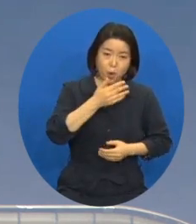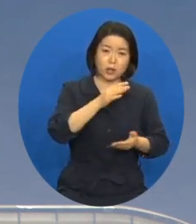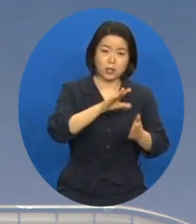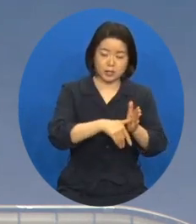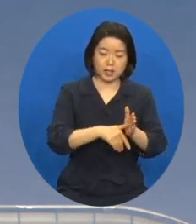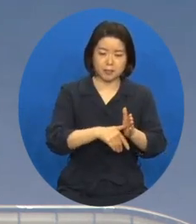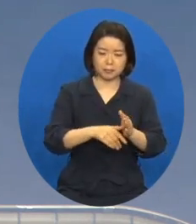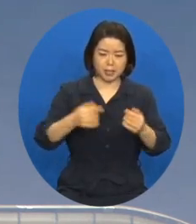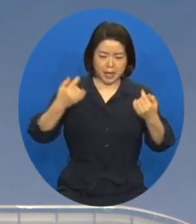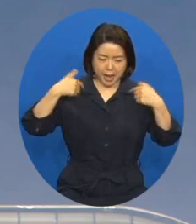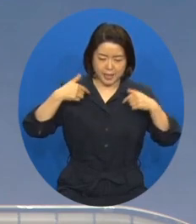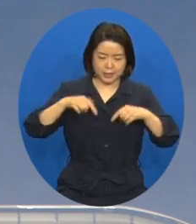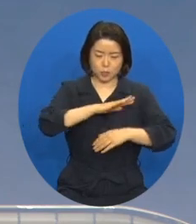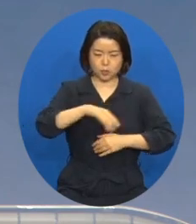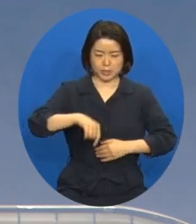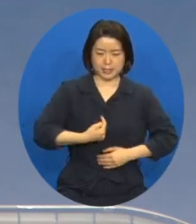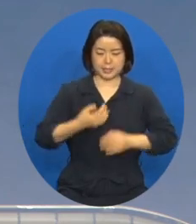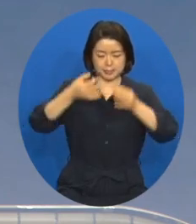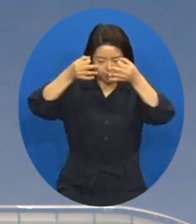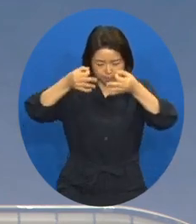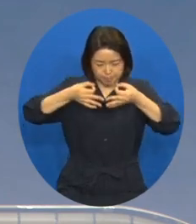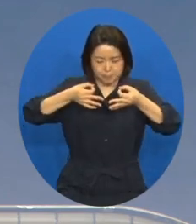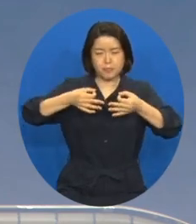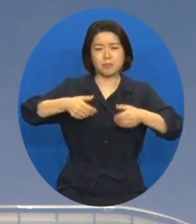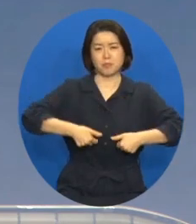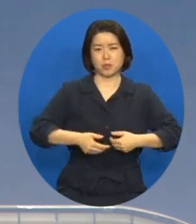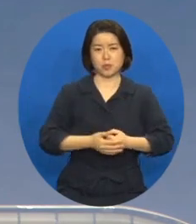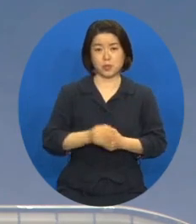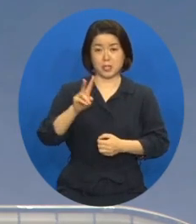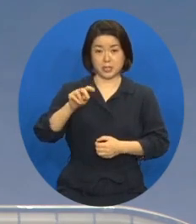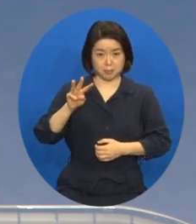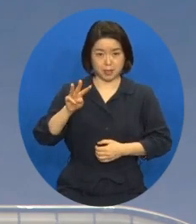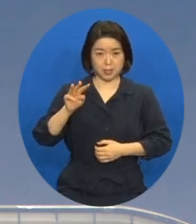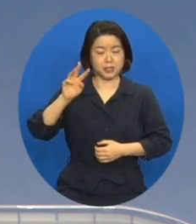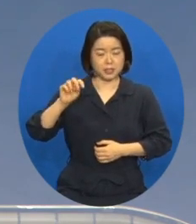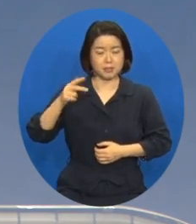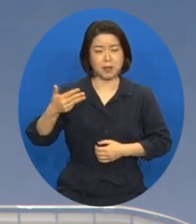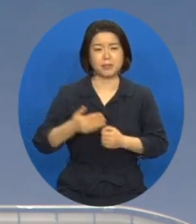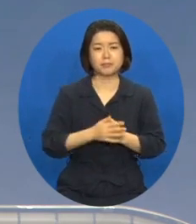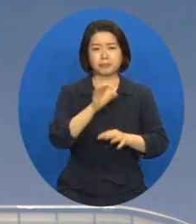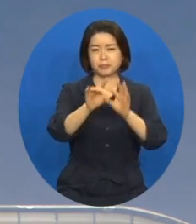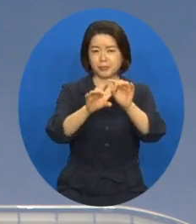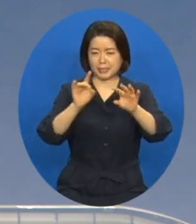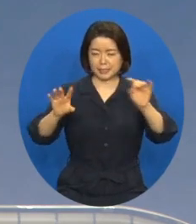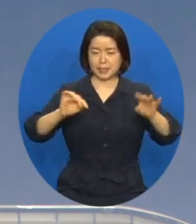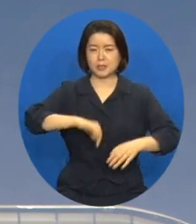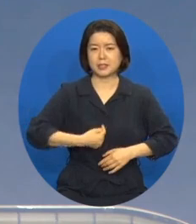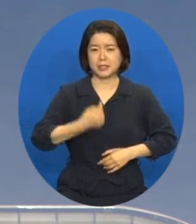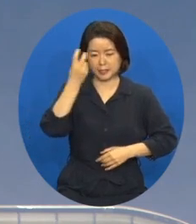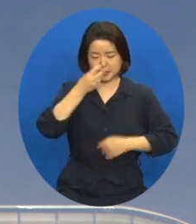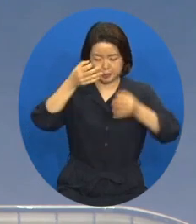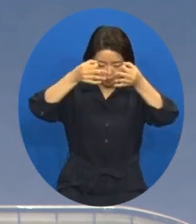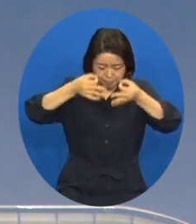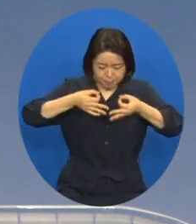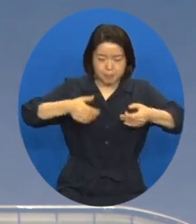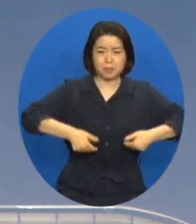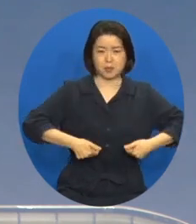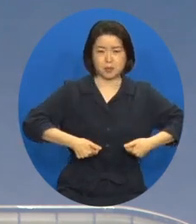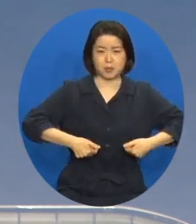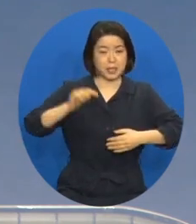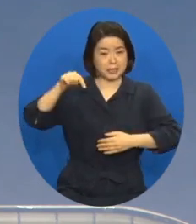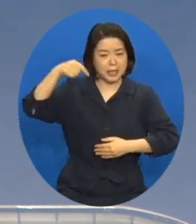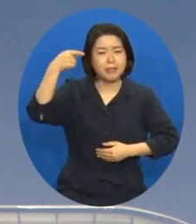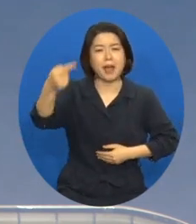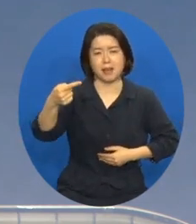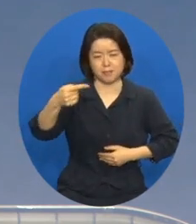자신을 살펴야 한다고 말씀하셨습니다. 28절에 그러니 각 사람은 자기를 살펴야 합니다. 그런 다음에 그